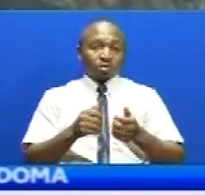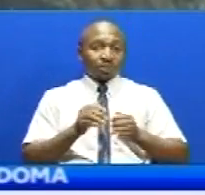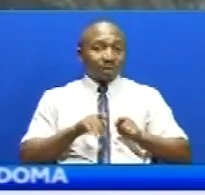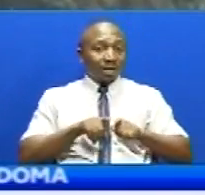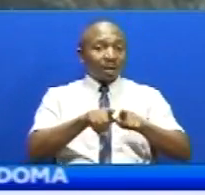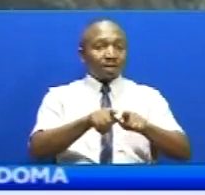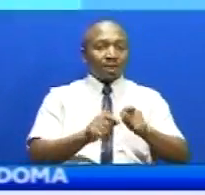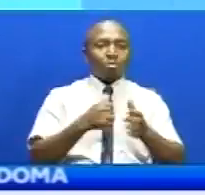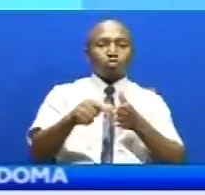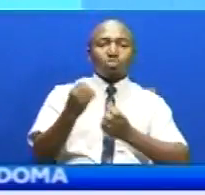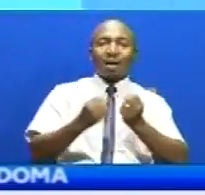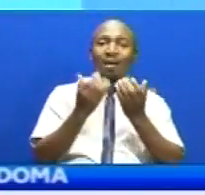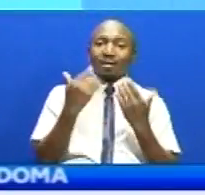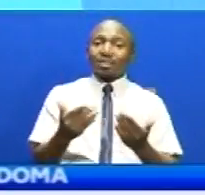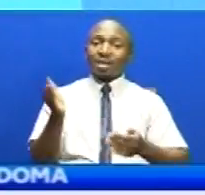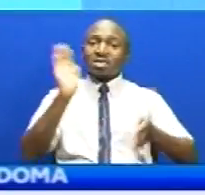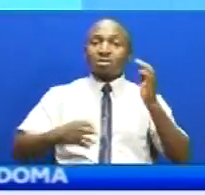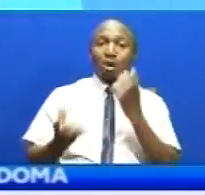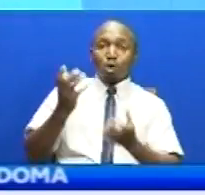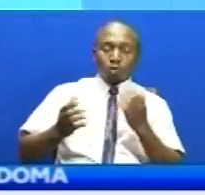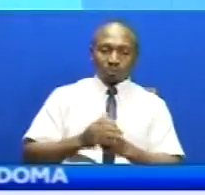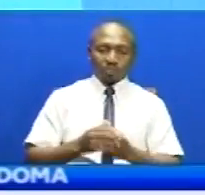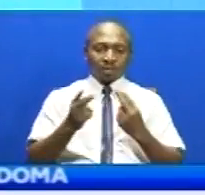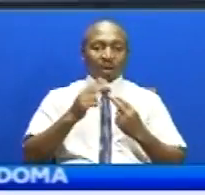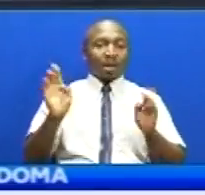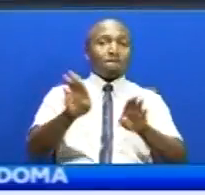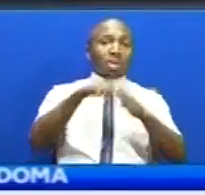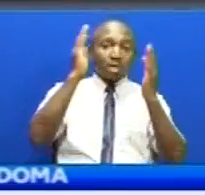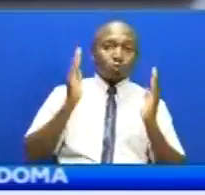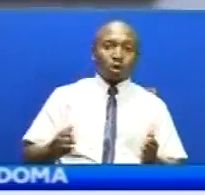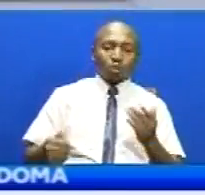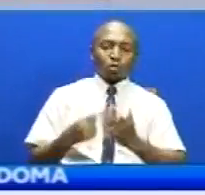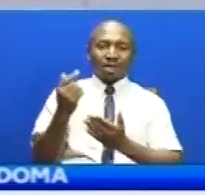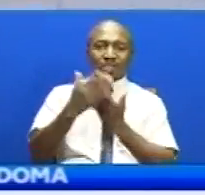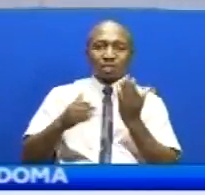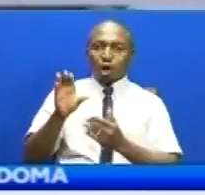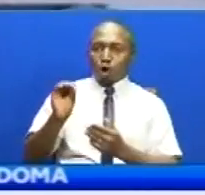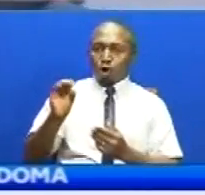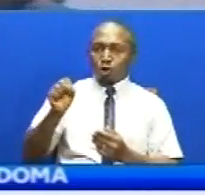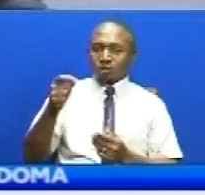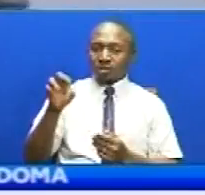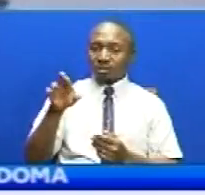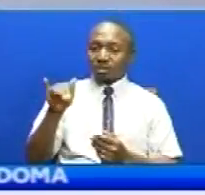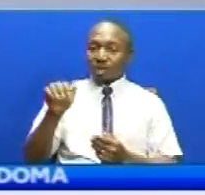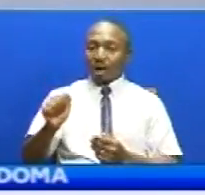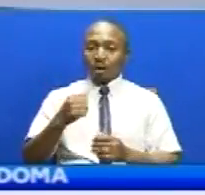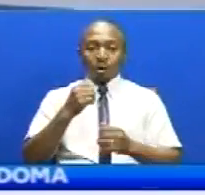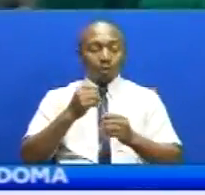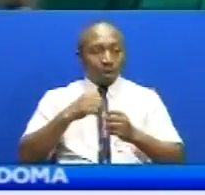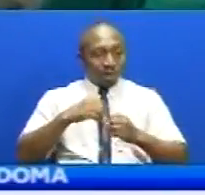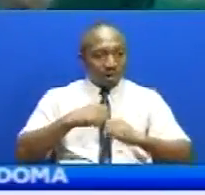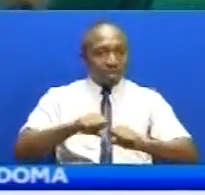ya zimamoto. Madaktari bingwa kutoka nchini Austria wanaendesha mafunzo maalum ya upasuaji wa matundu